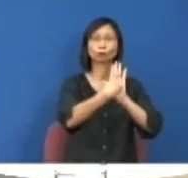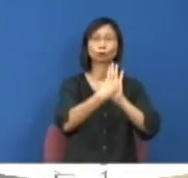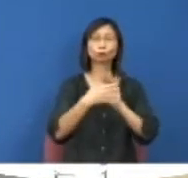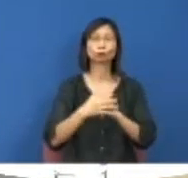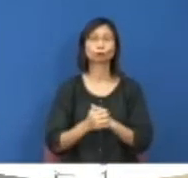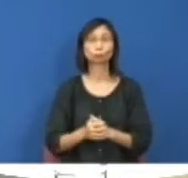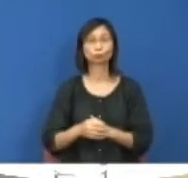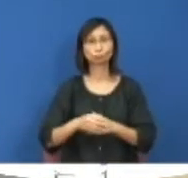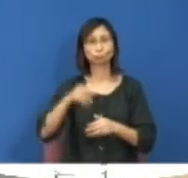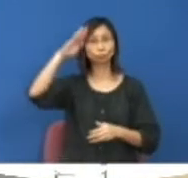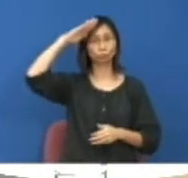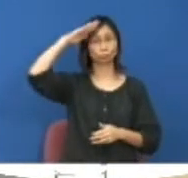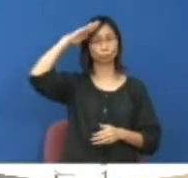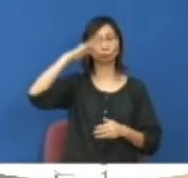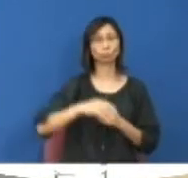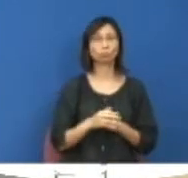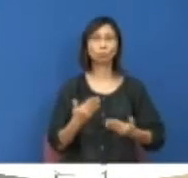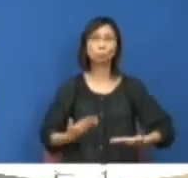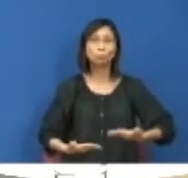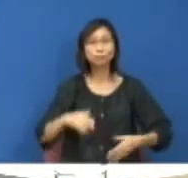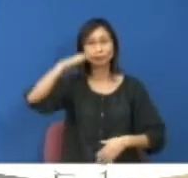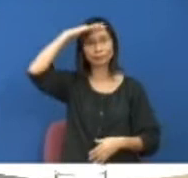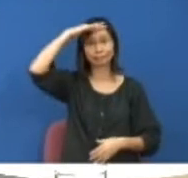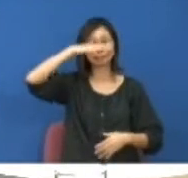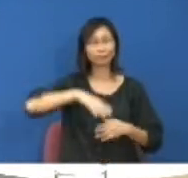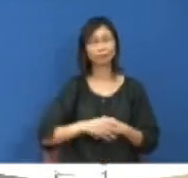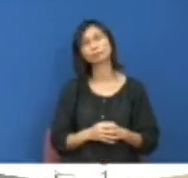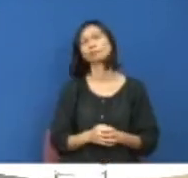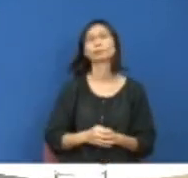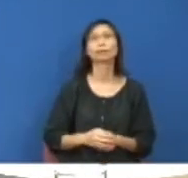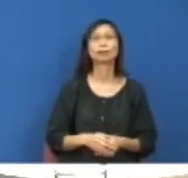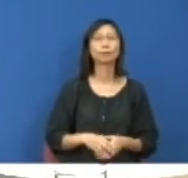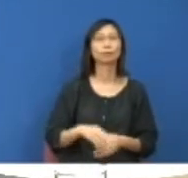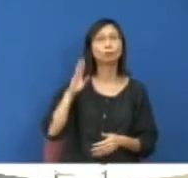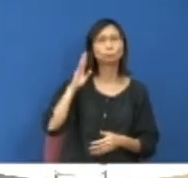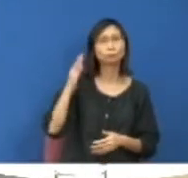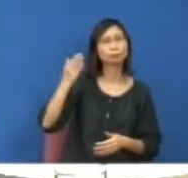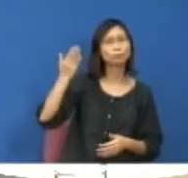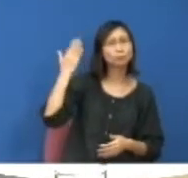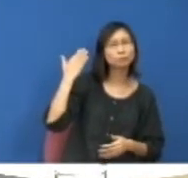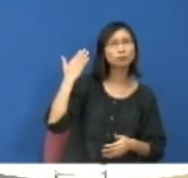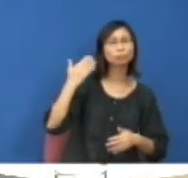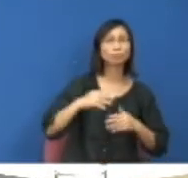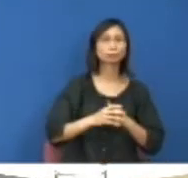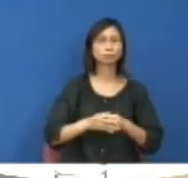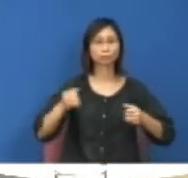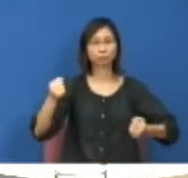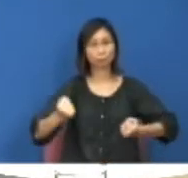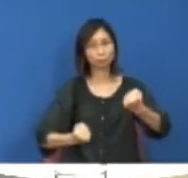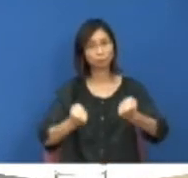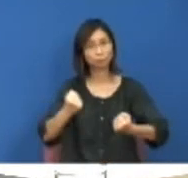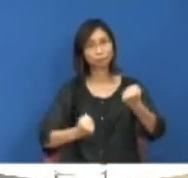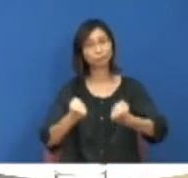嗰啲軍隊啦，係嘛，或者警察啦咁樣。咁或者街女之前後來就用汽車啦，係嘛，即係用汽車咧，